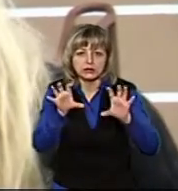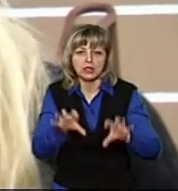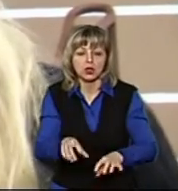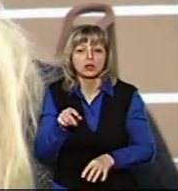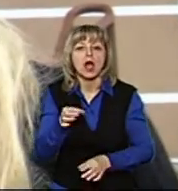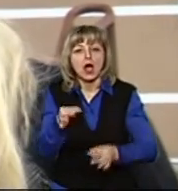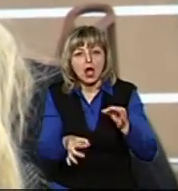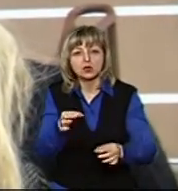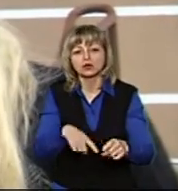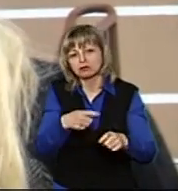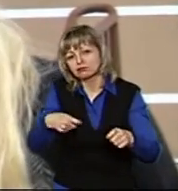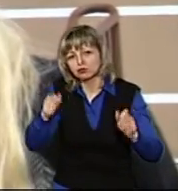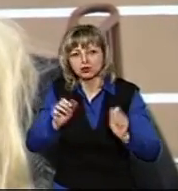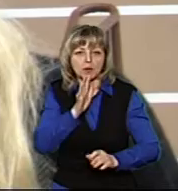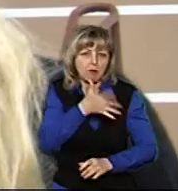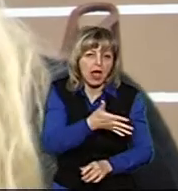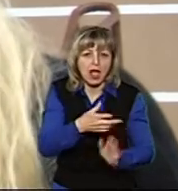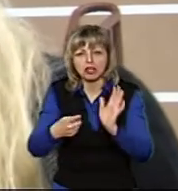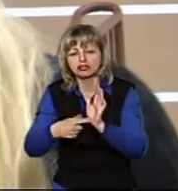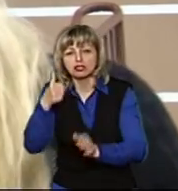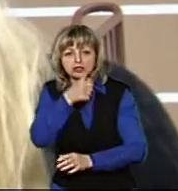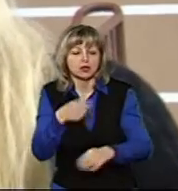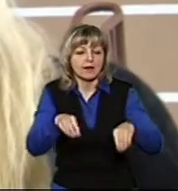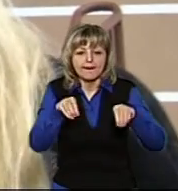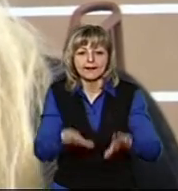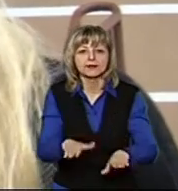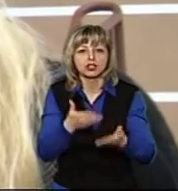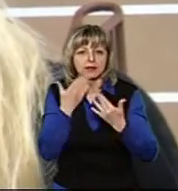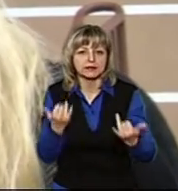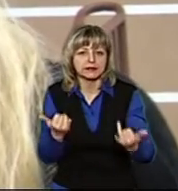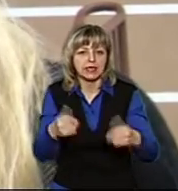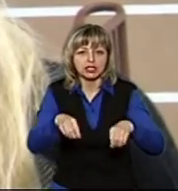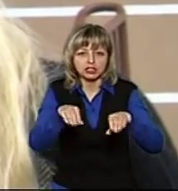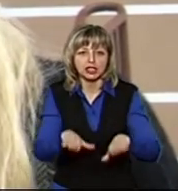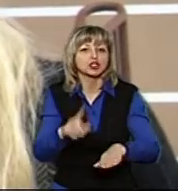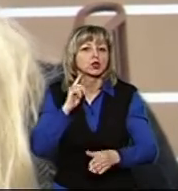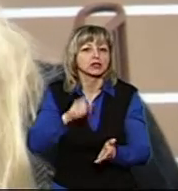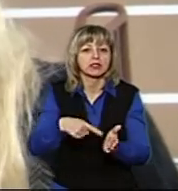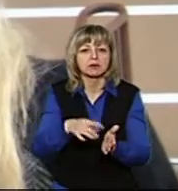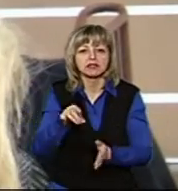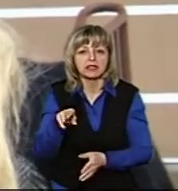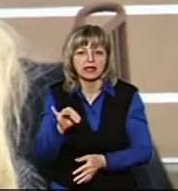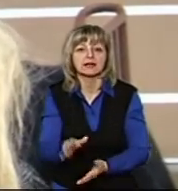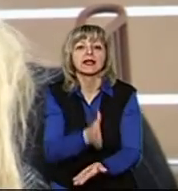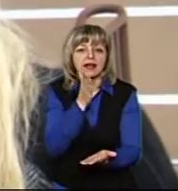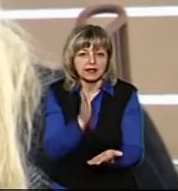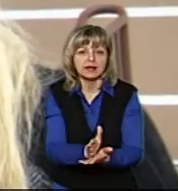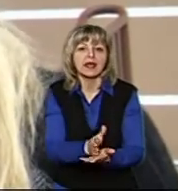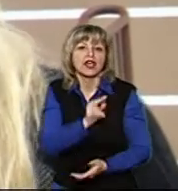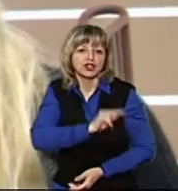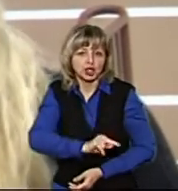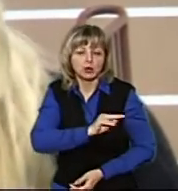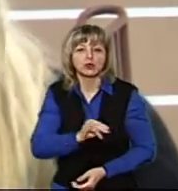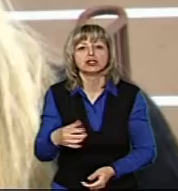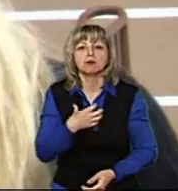можуть тривати 5-6 років. Рішення немає. На даний час рішення Луцької міської ради є діючим та